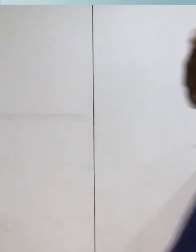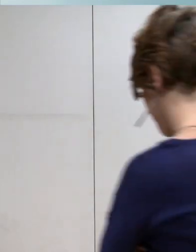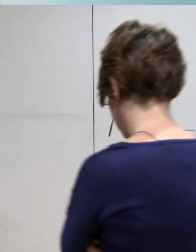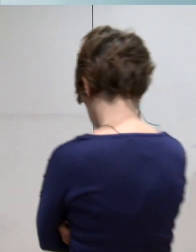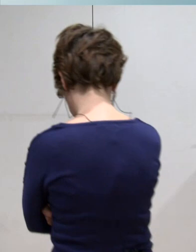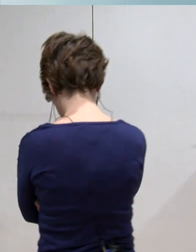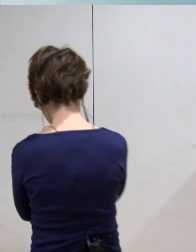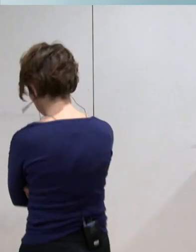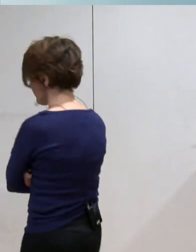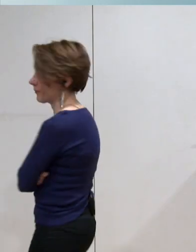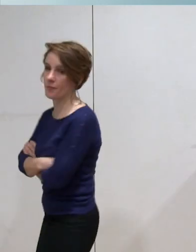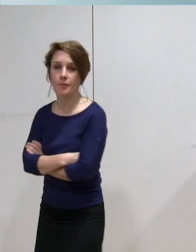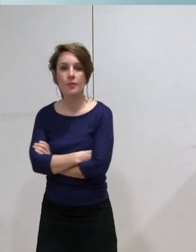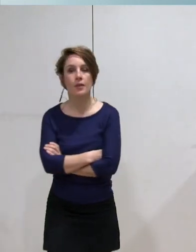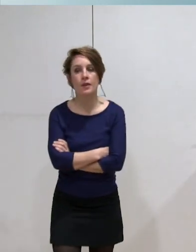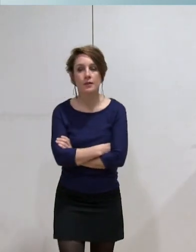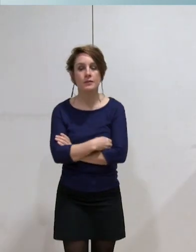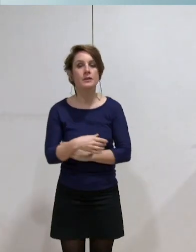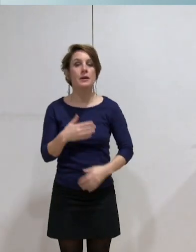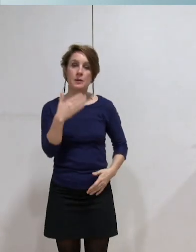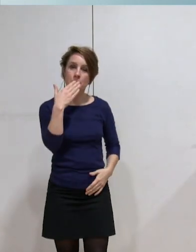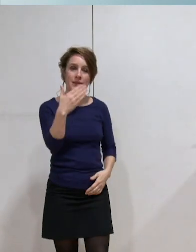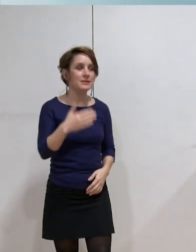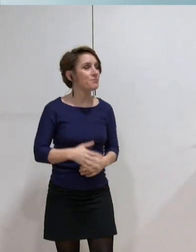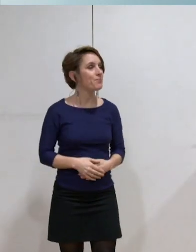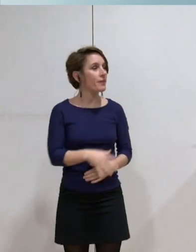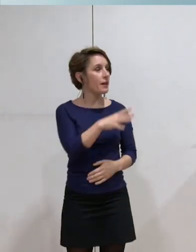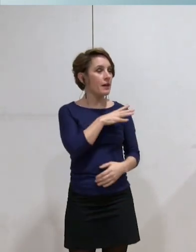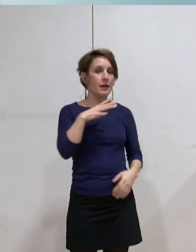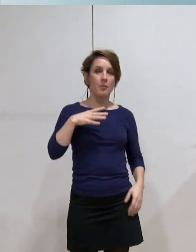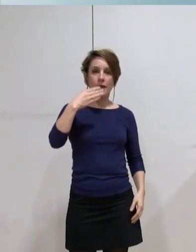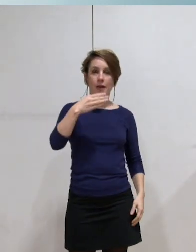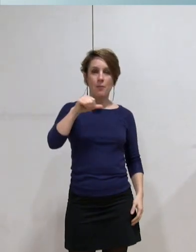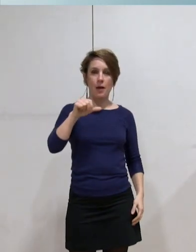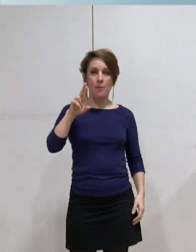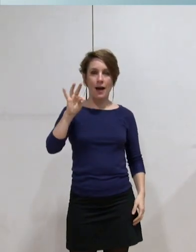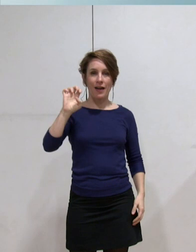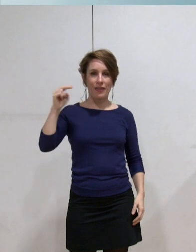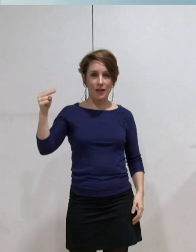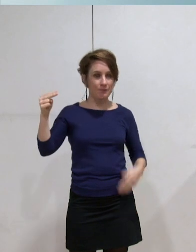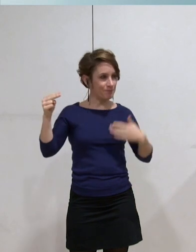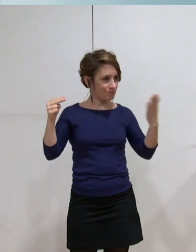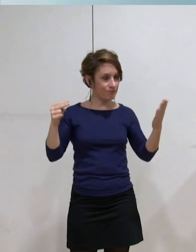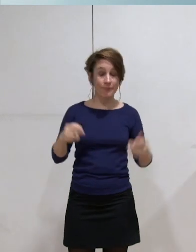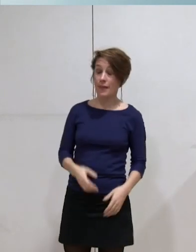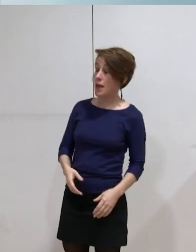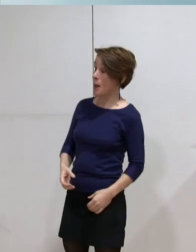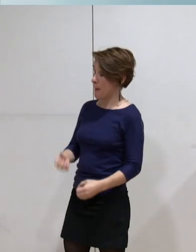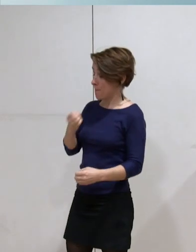projet merci madame Martin bien alors